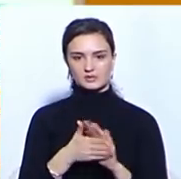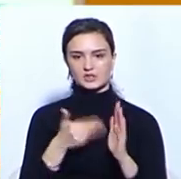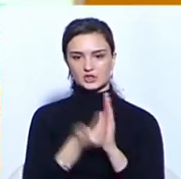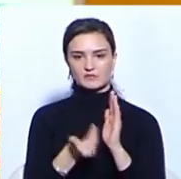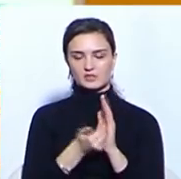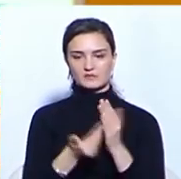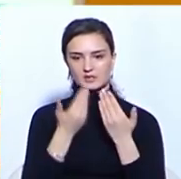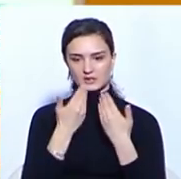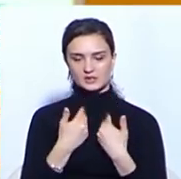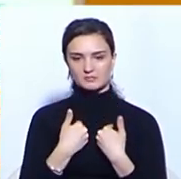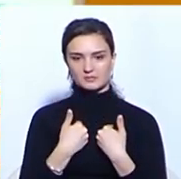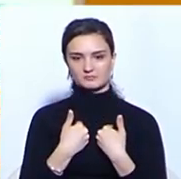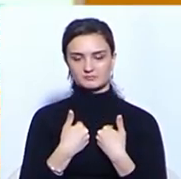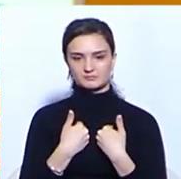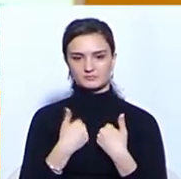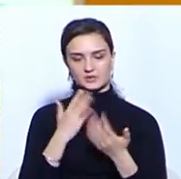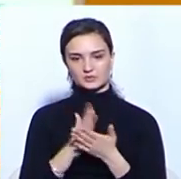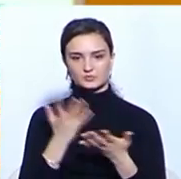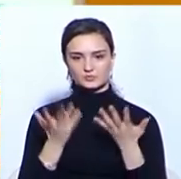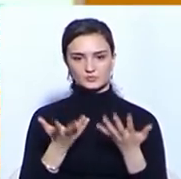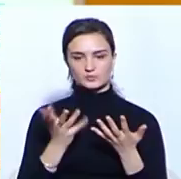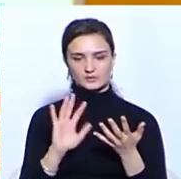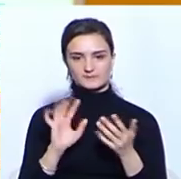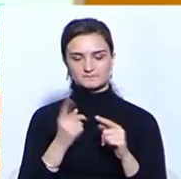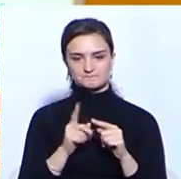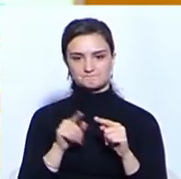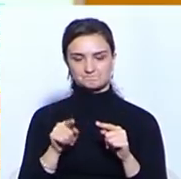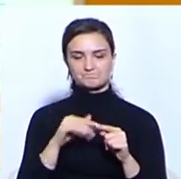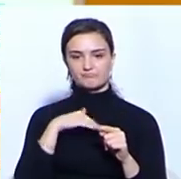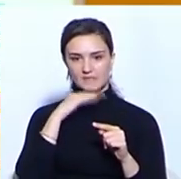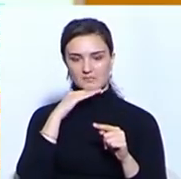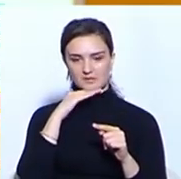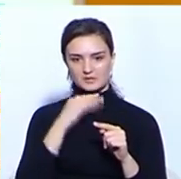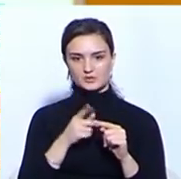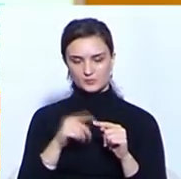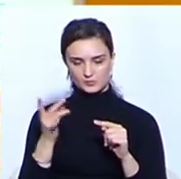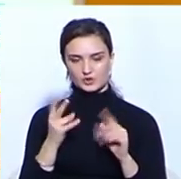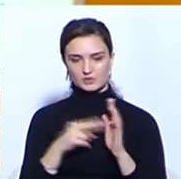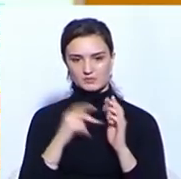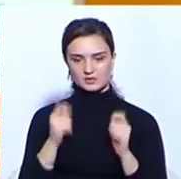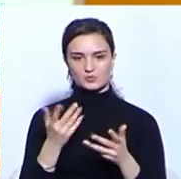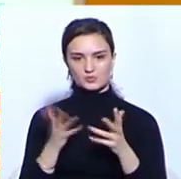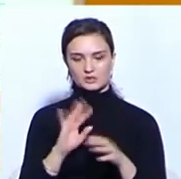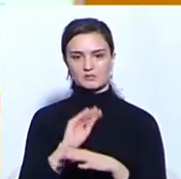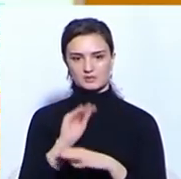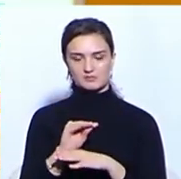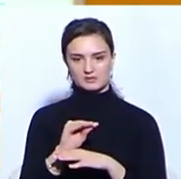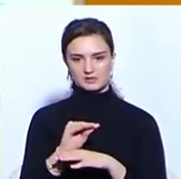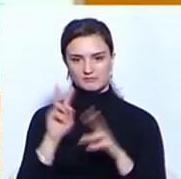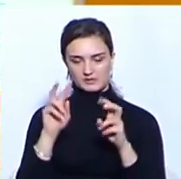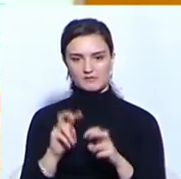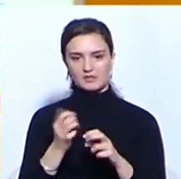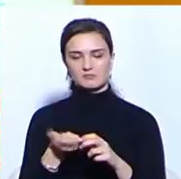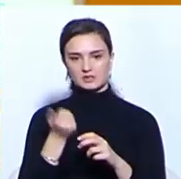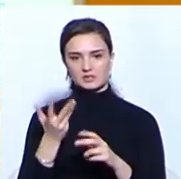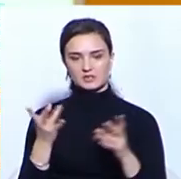რჩევას გვეკითხება, არის თუ არა ეს თქვათ საკმარისი, უნდა შეფასდეს თუ არა დამატებითი კვლევებით და